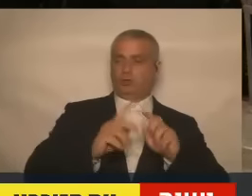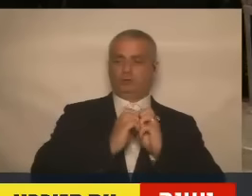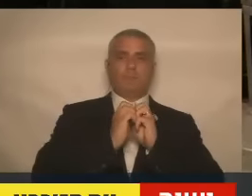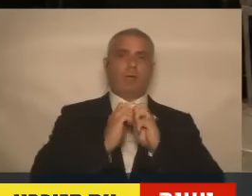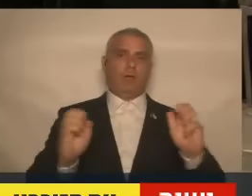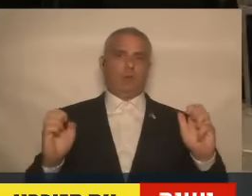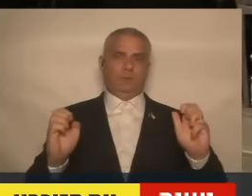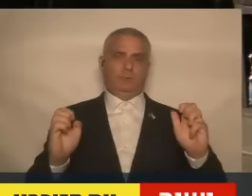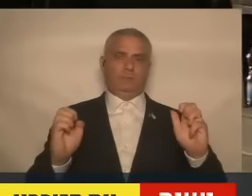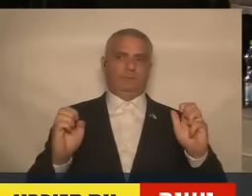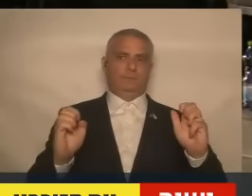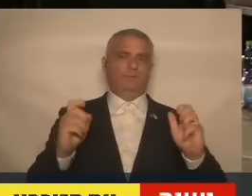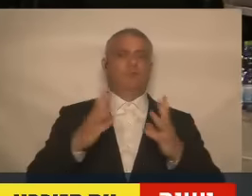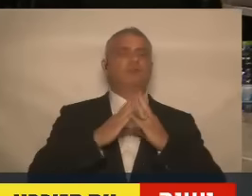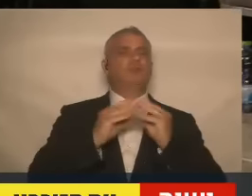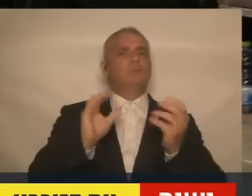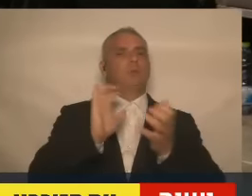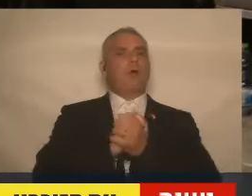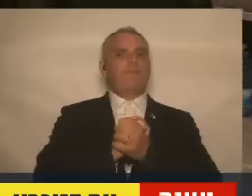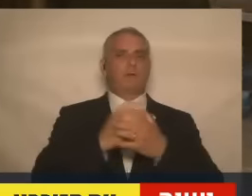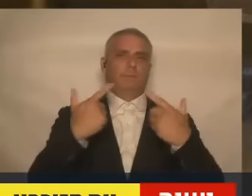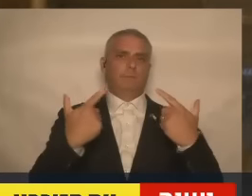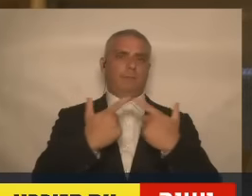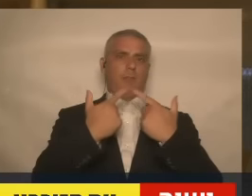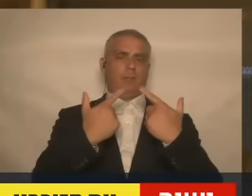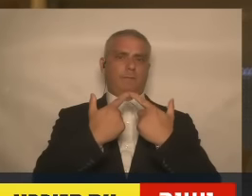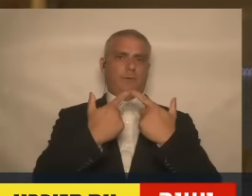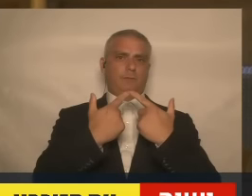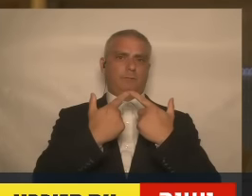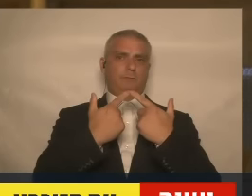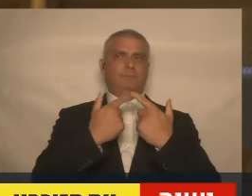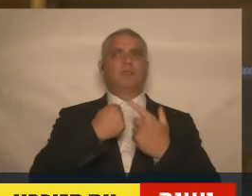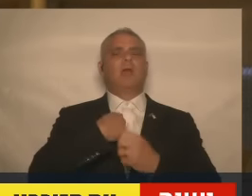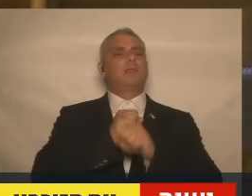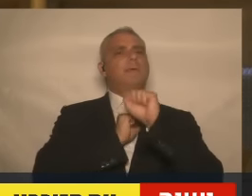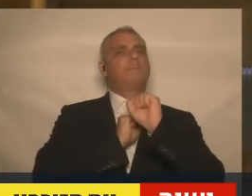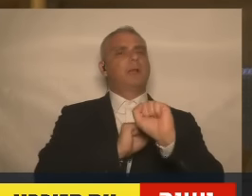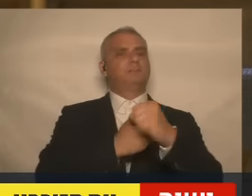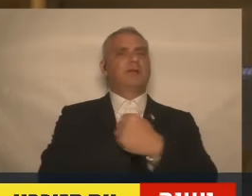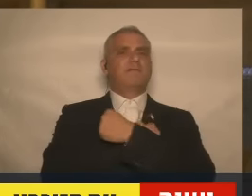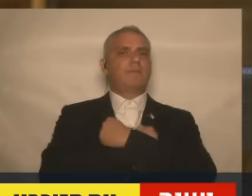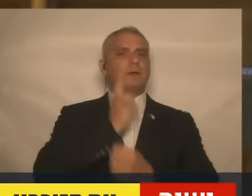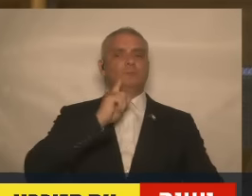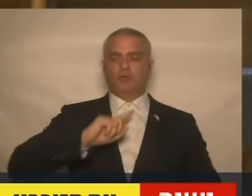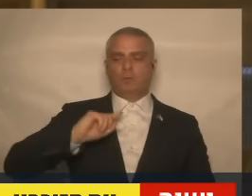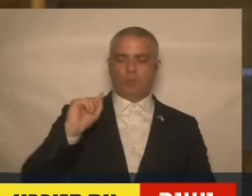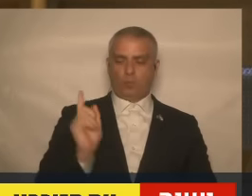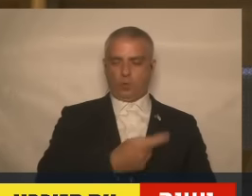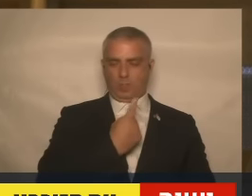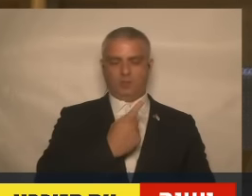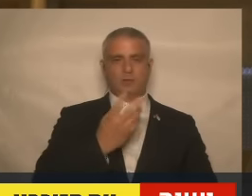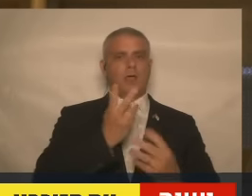ארוכים, שאיבדו חברים בקרב. אני מחזק ומחבק בשם כולנו